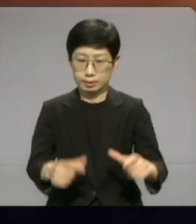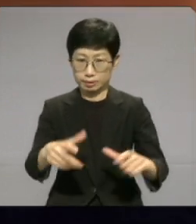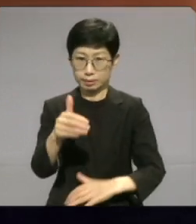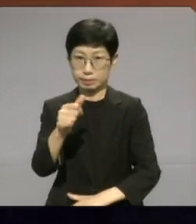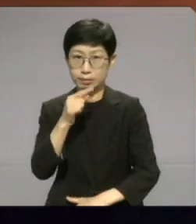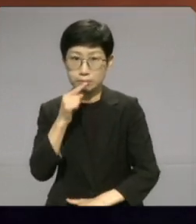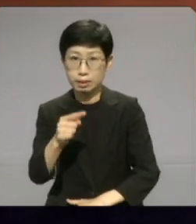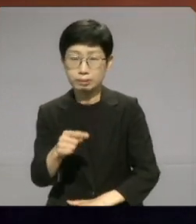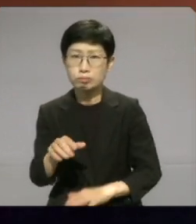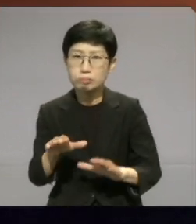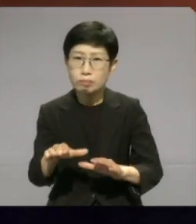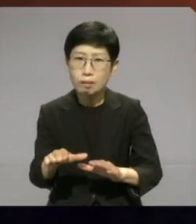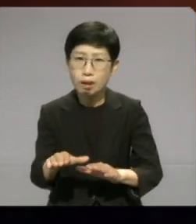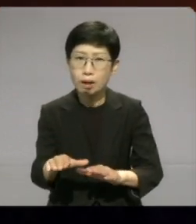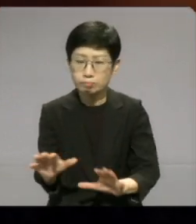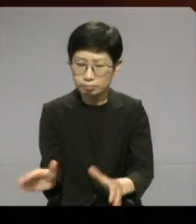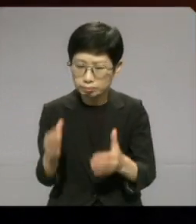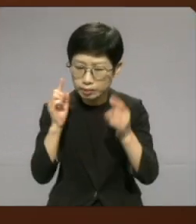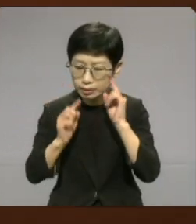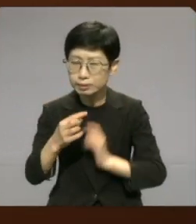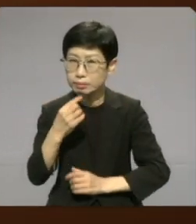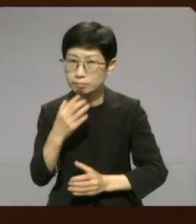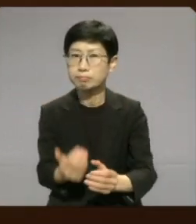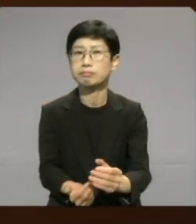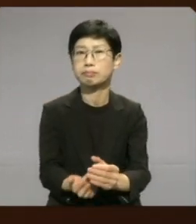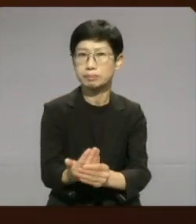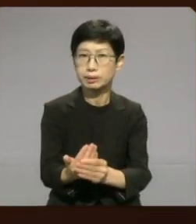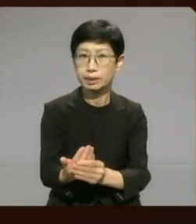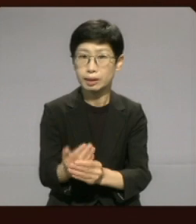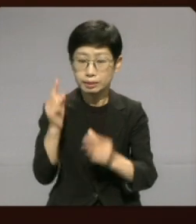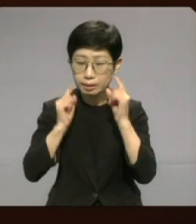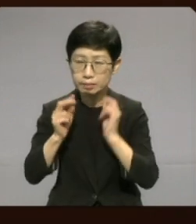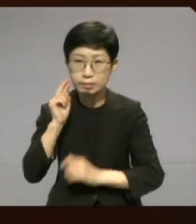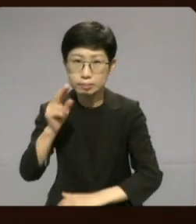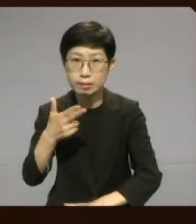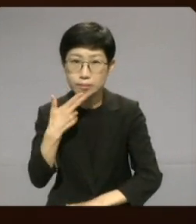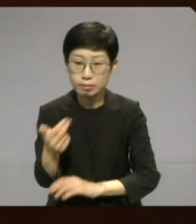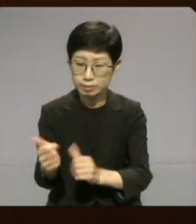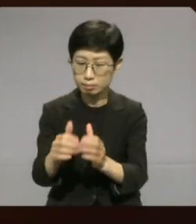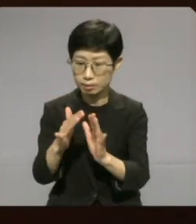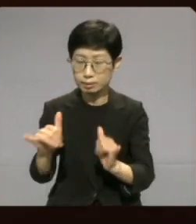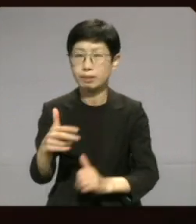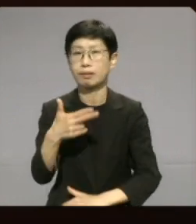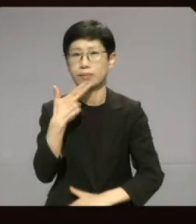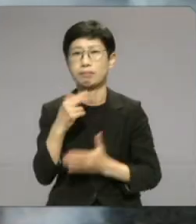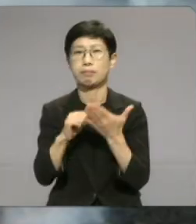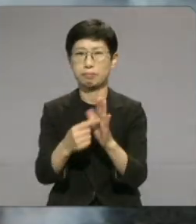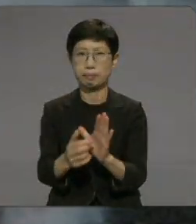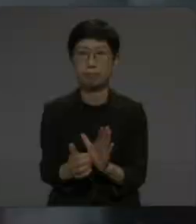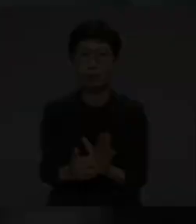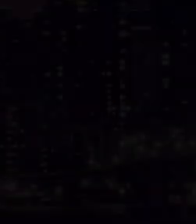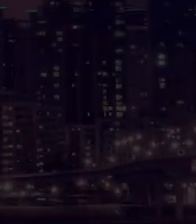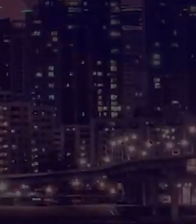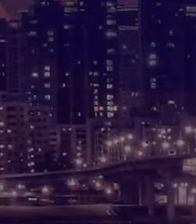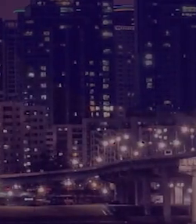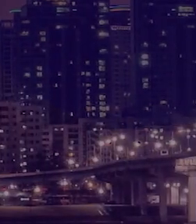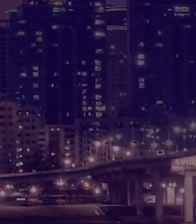이번 공습으로 가벼운 부상자만 나왔고 심각하게 다치거나 사망한 사람은 없다고 밝혔습니다